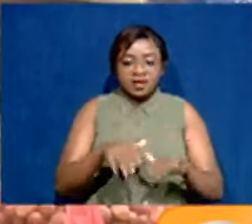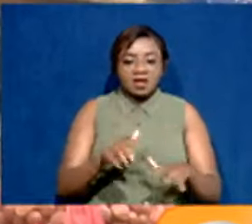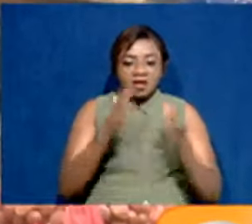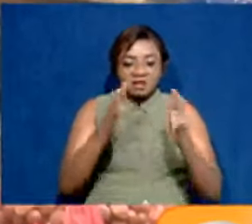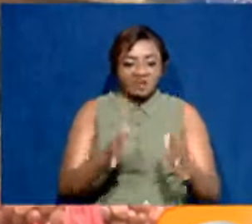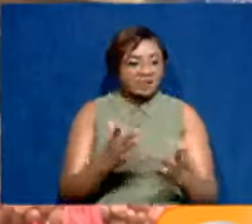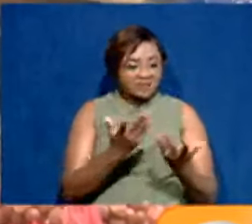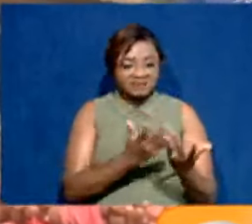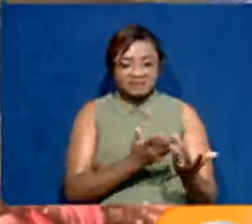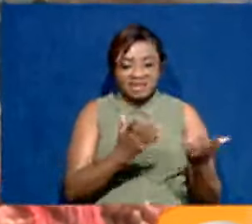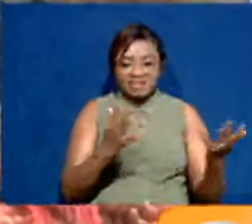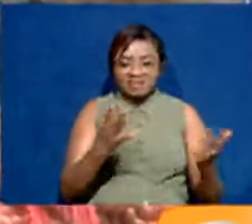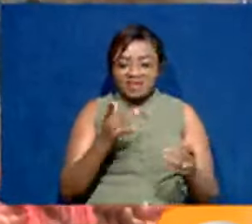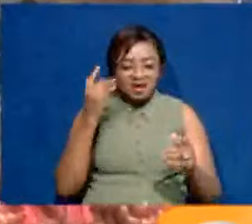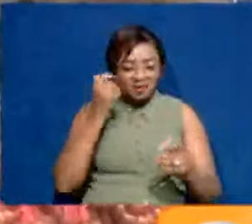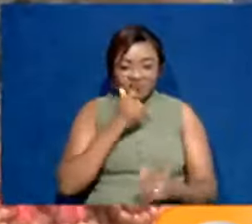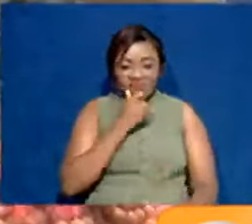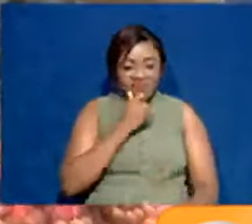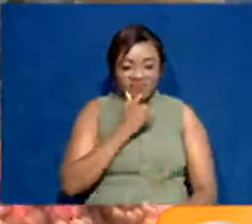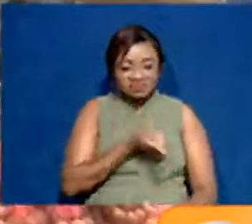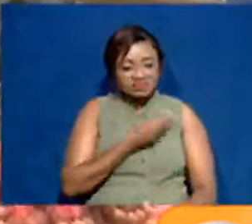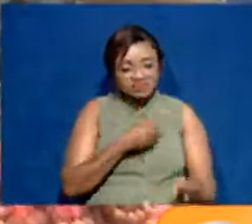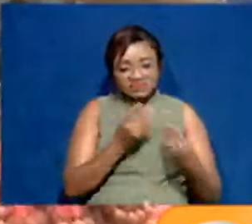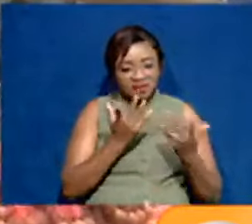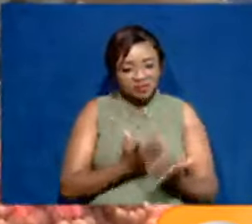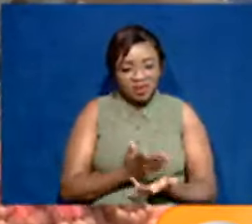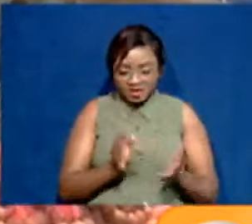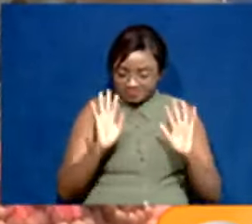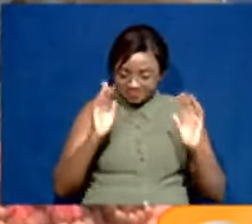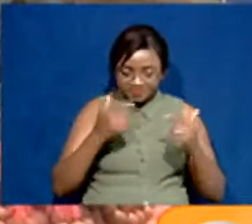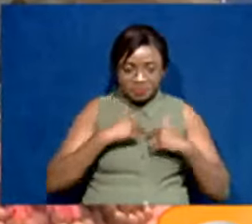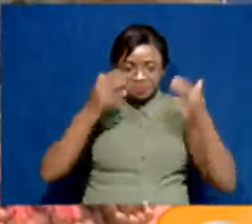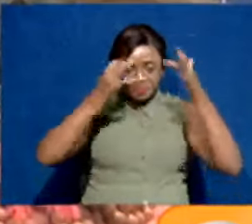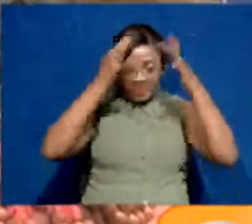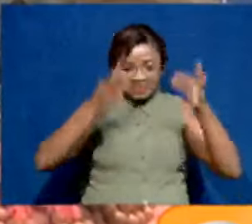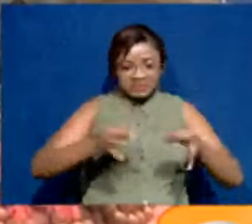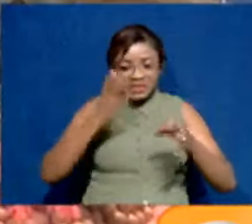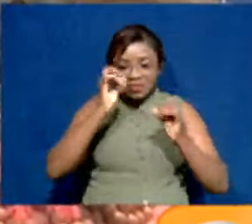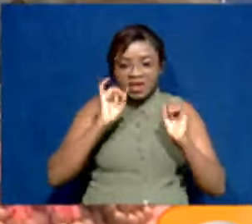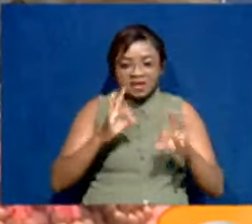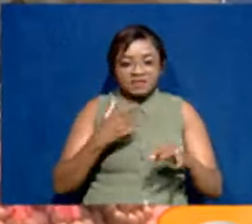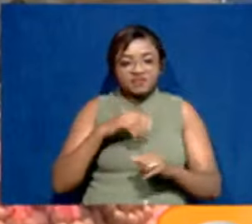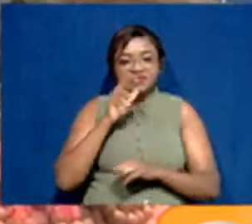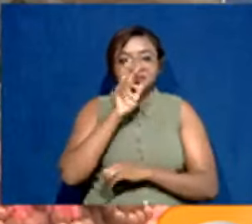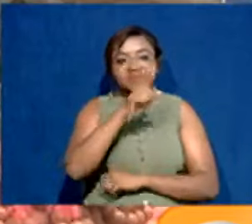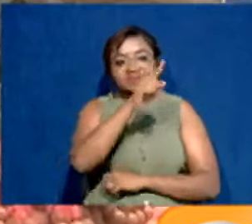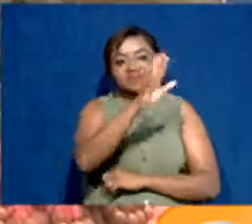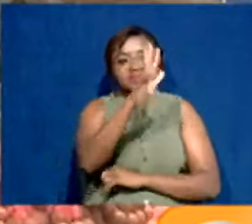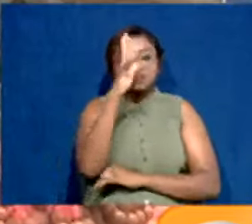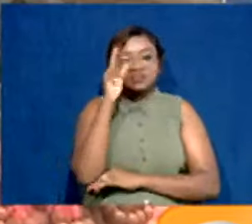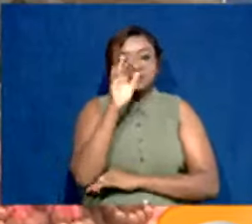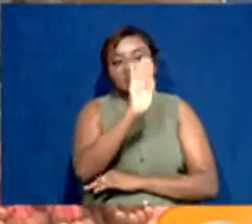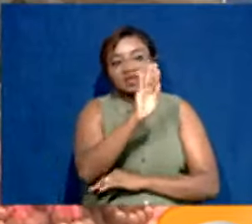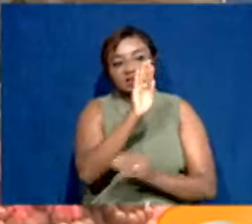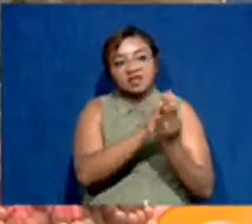jukumu kusimama na hii kitu. Juu nikaona sasa sisi yote tukiangalia ile mti ikiwa na mkulima kwa